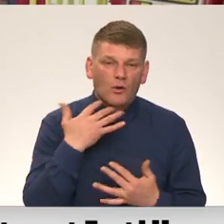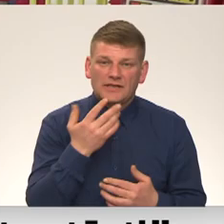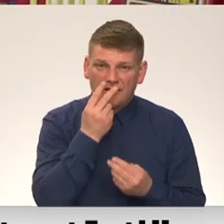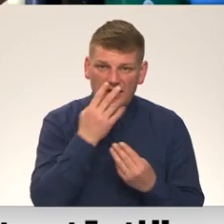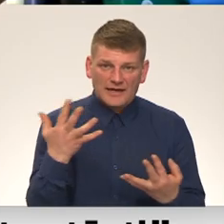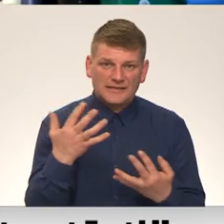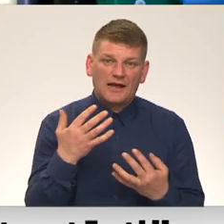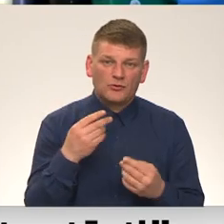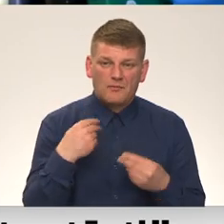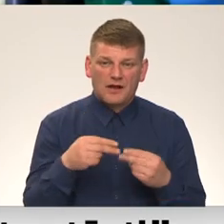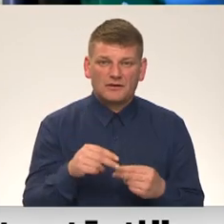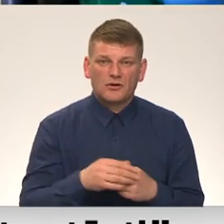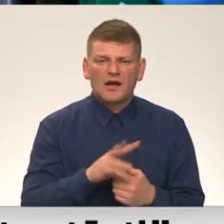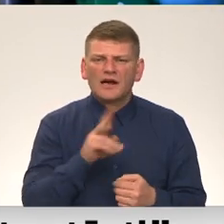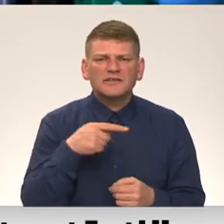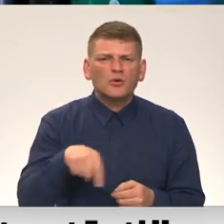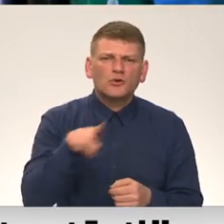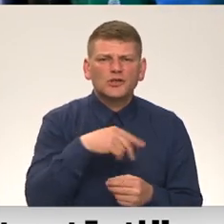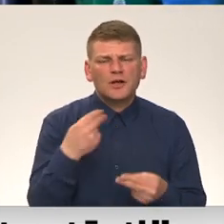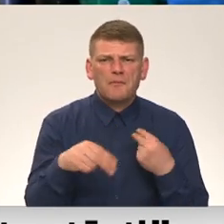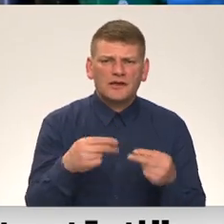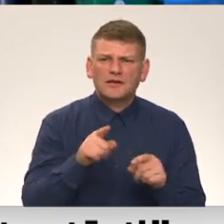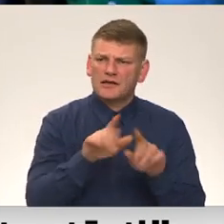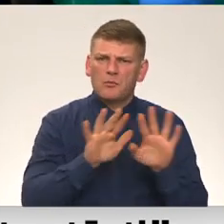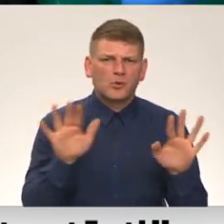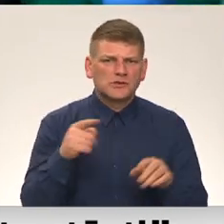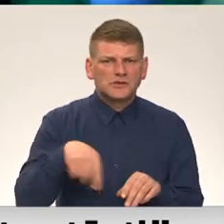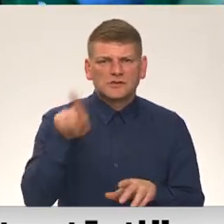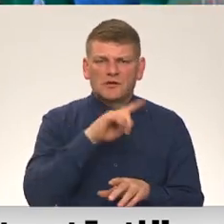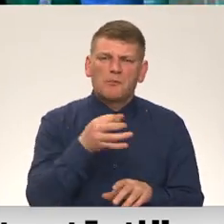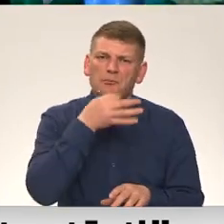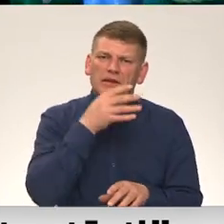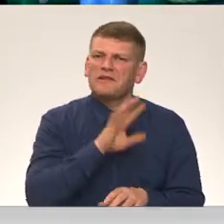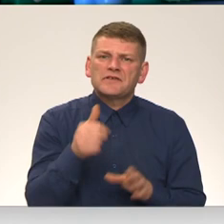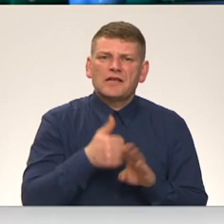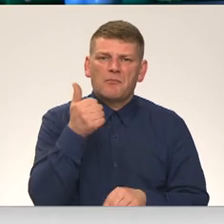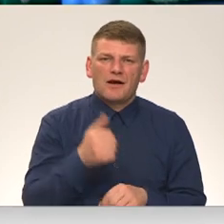ļoti daudz neredzētu mantu. Kas tev no šitām mantiņām, kas te muzejā izliktas, patīk vislabāk?